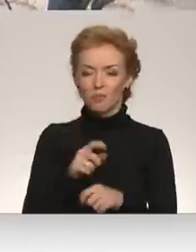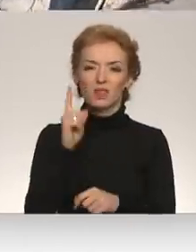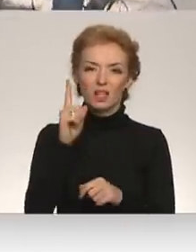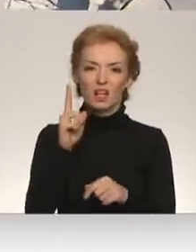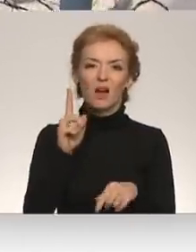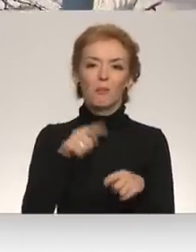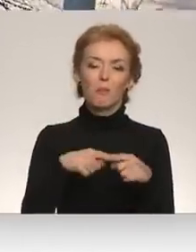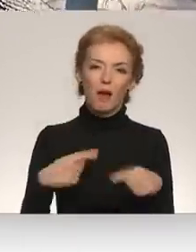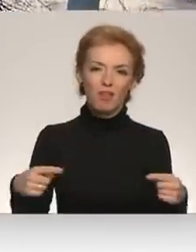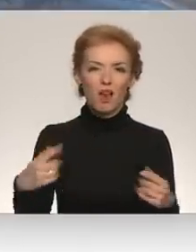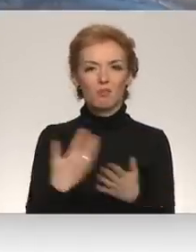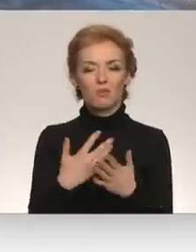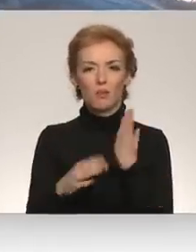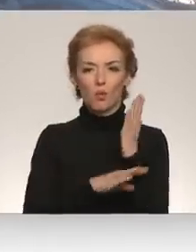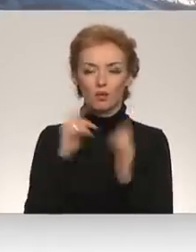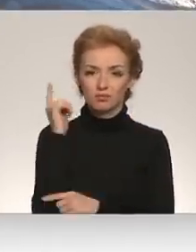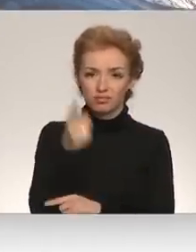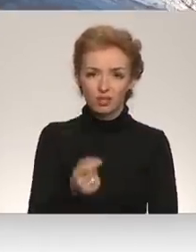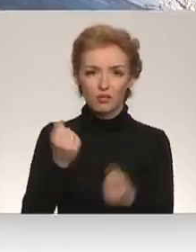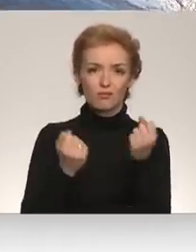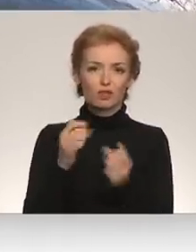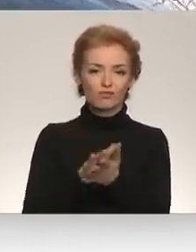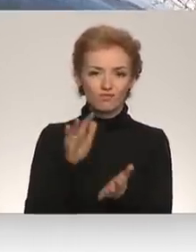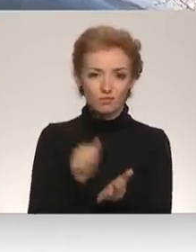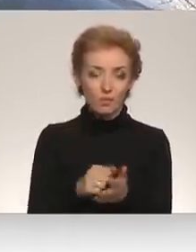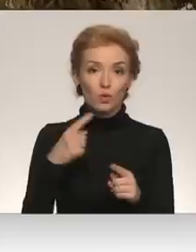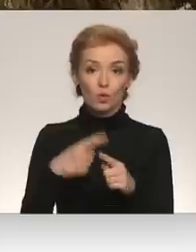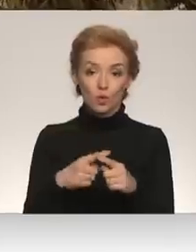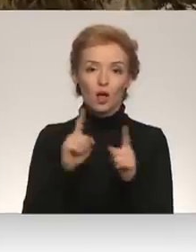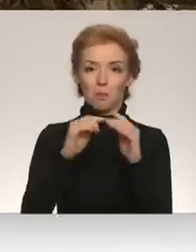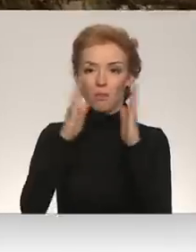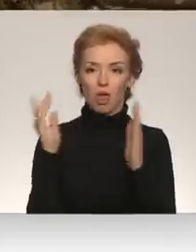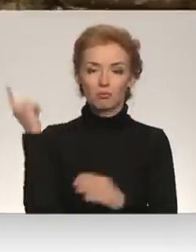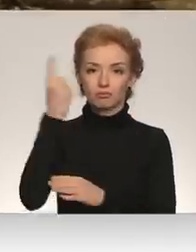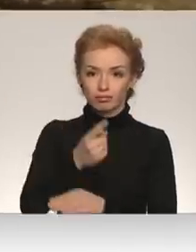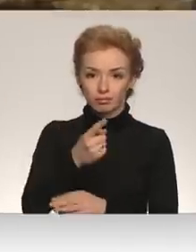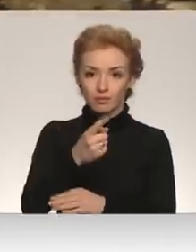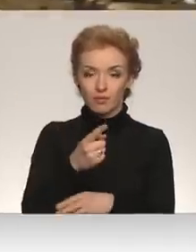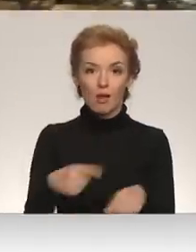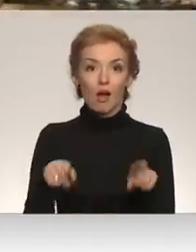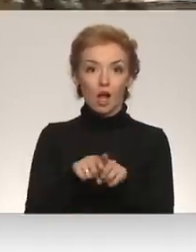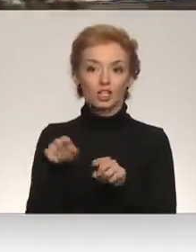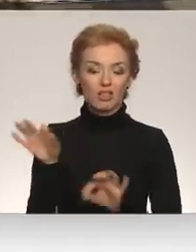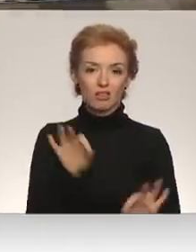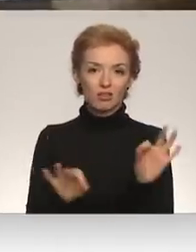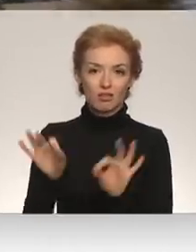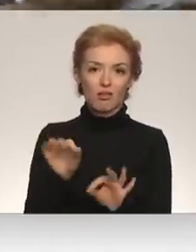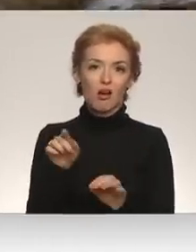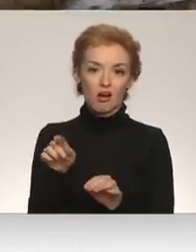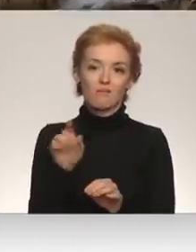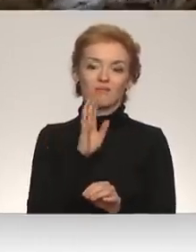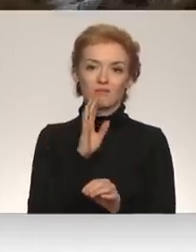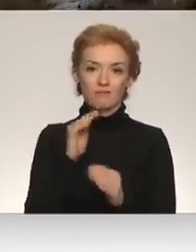dabas, kritušie koki skāvuši automašīnas un divos gadījumos uzkrituši uz mājām. Arī uz Svetlanas kundzes mājas Beberbeķu